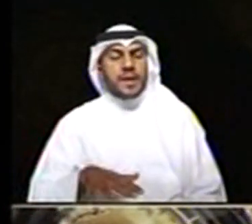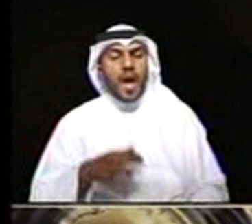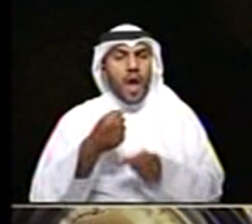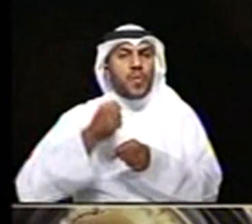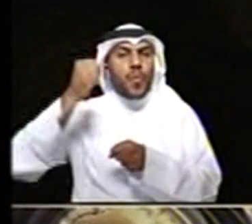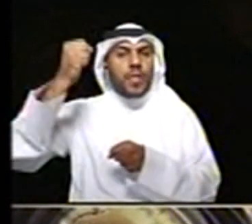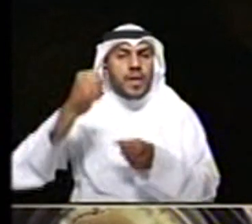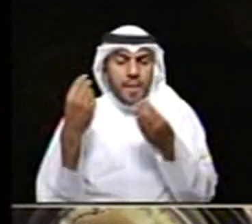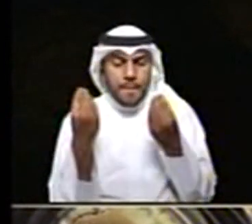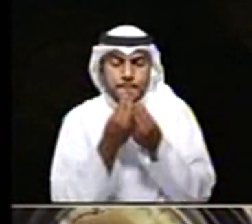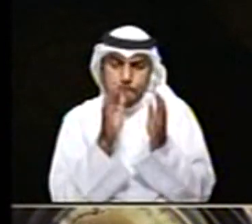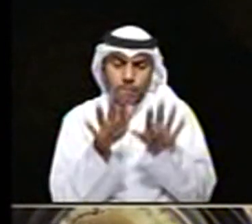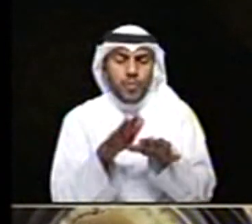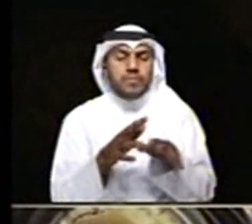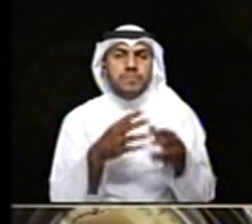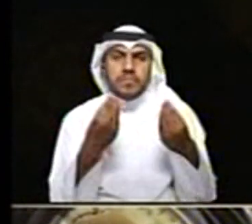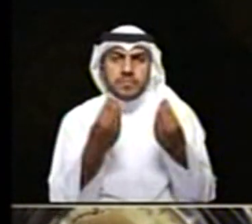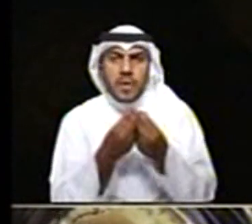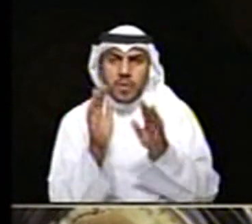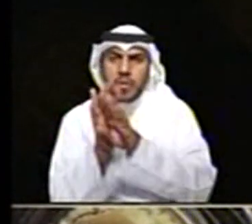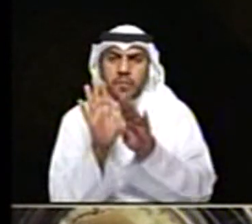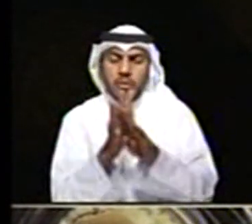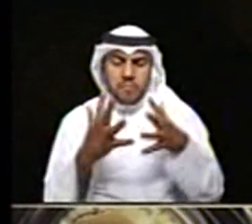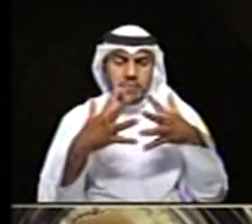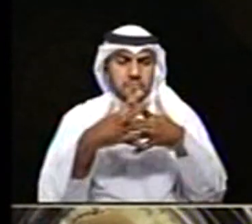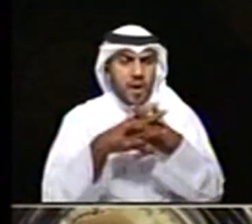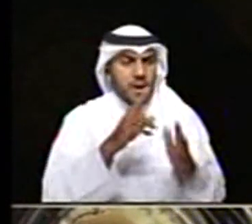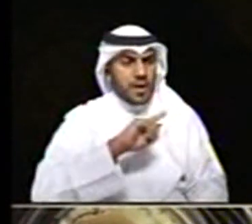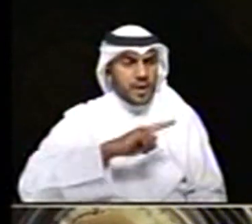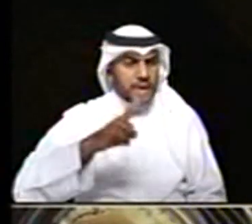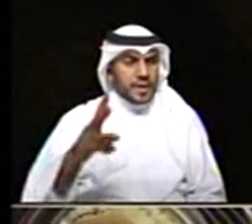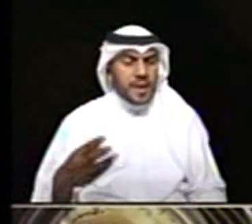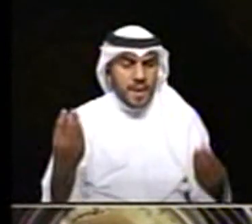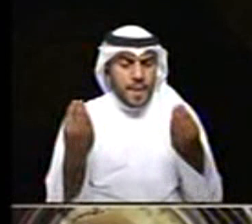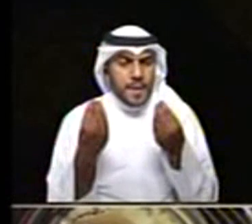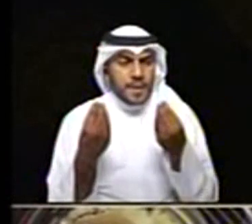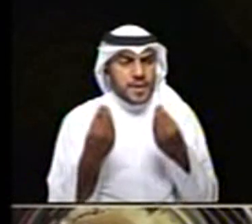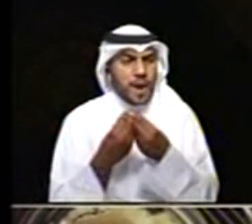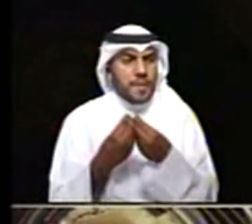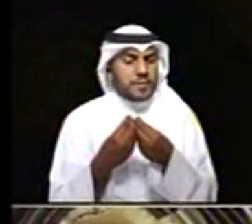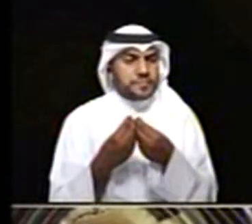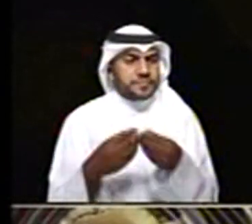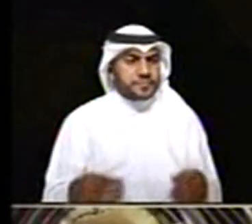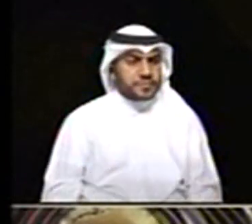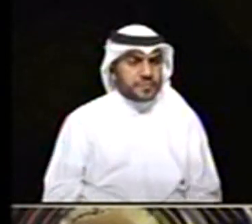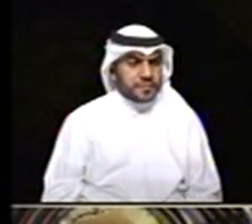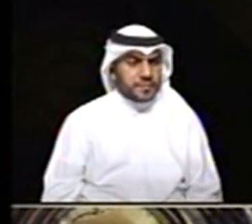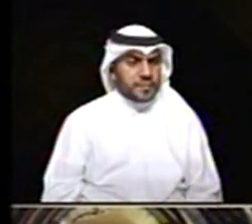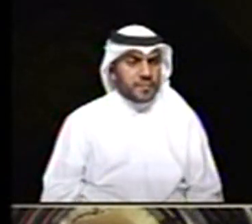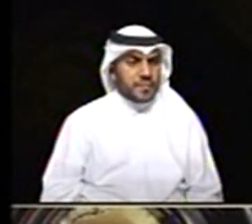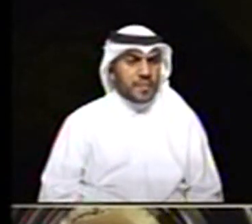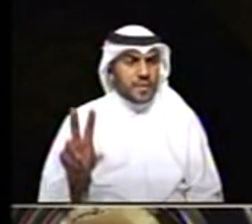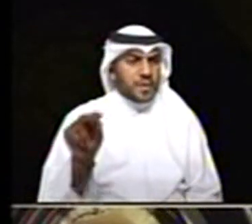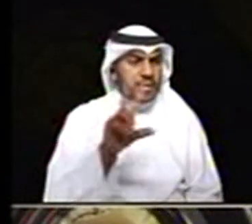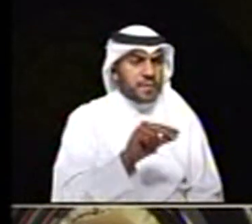بماكينة ضخ قدرتها 4000 جالون بالدقيقة، يعني ما يعادل